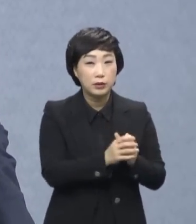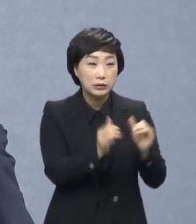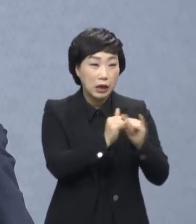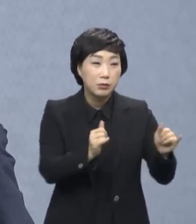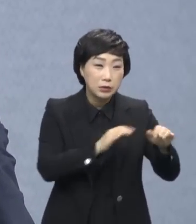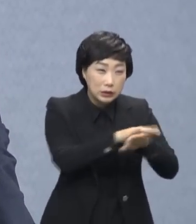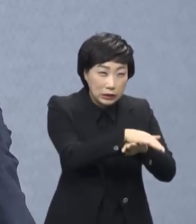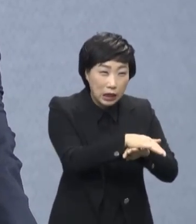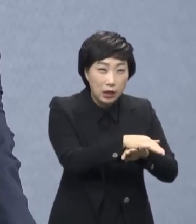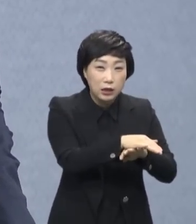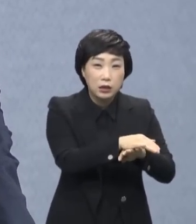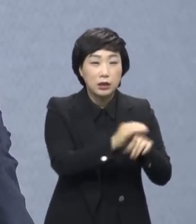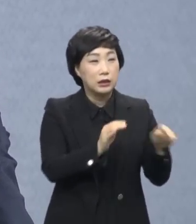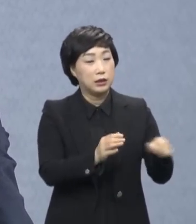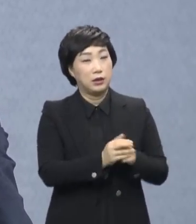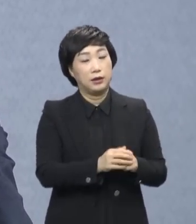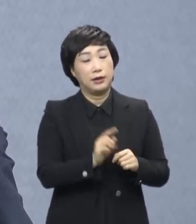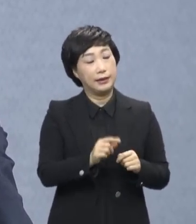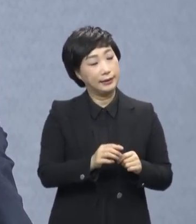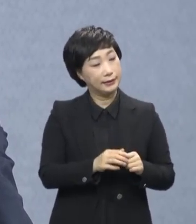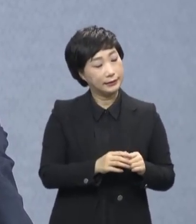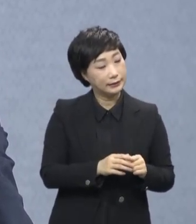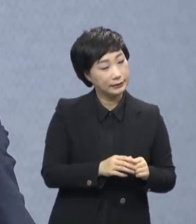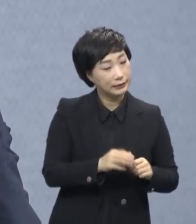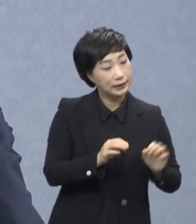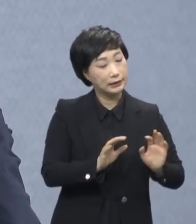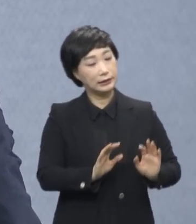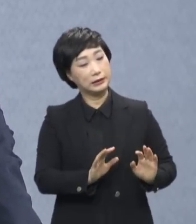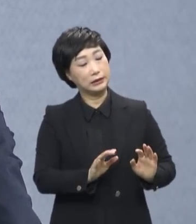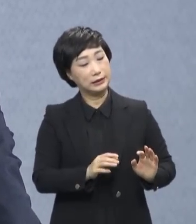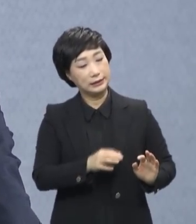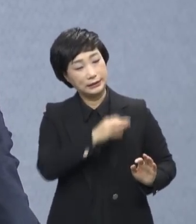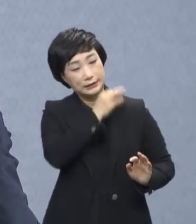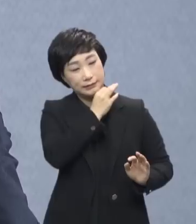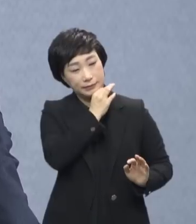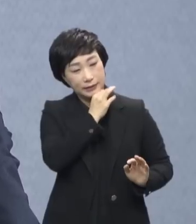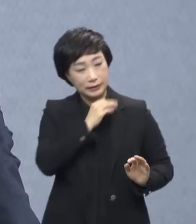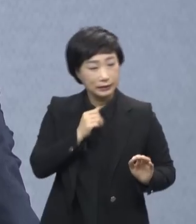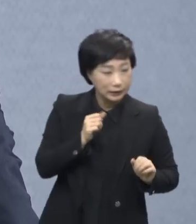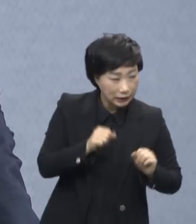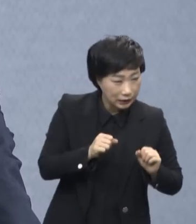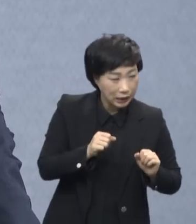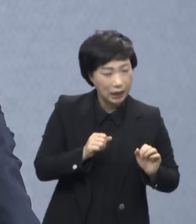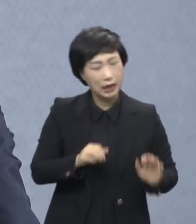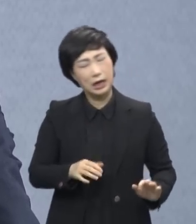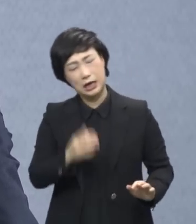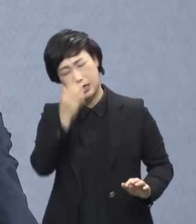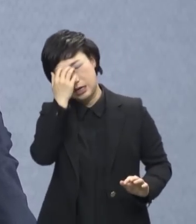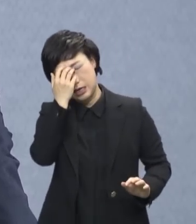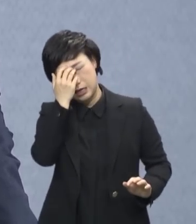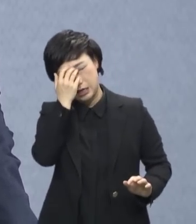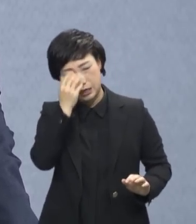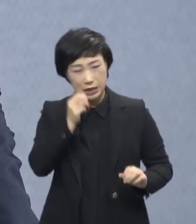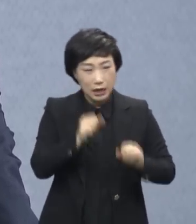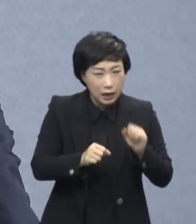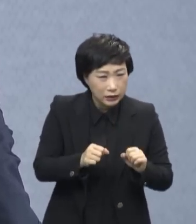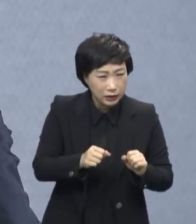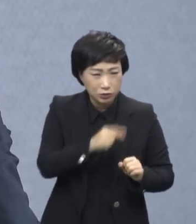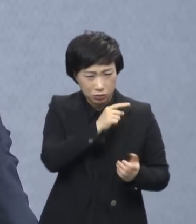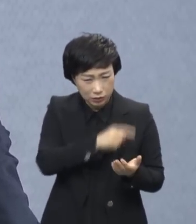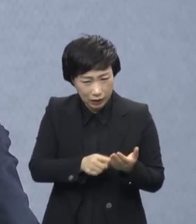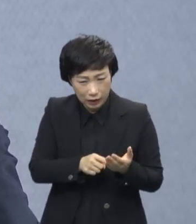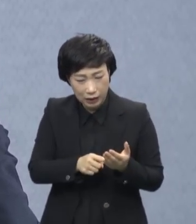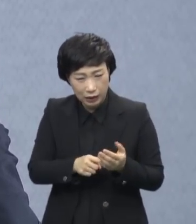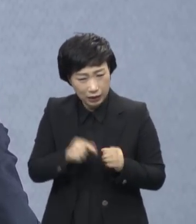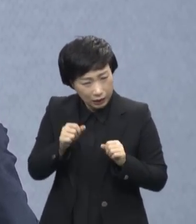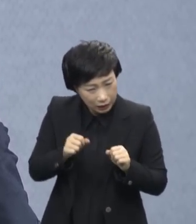인본주의적으로 이거 안찬이 창피스럽고, 하잔이 그렇고, 안찬이 손해보고, 하잔이 하나님이